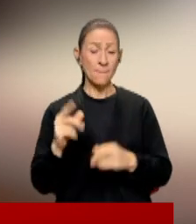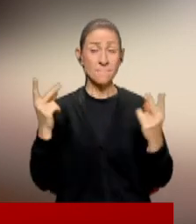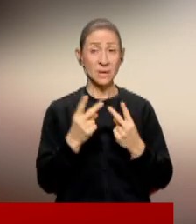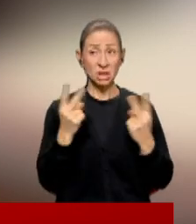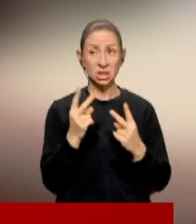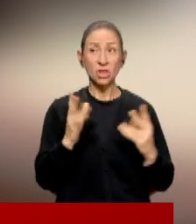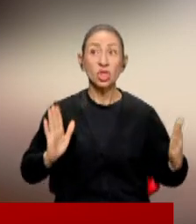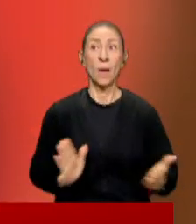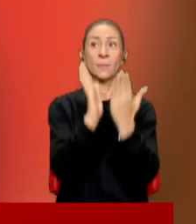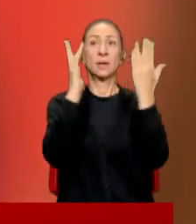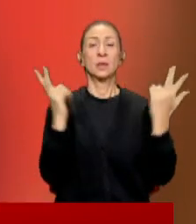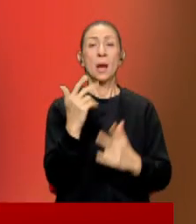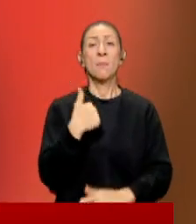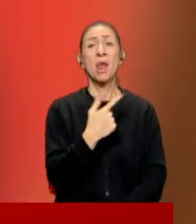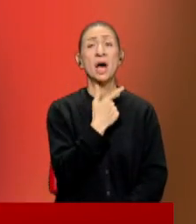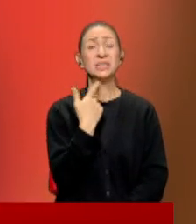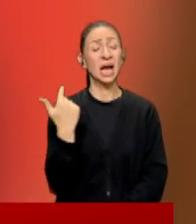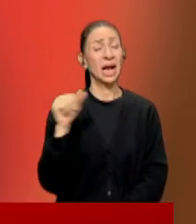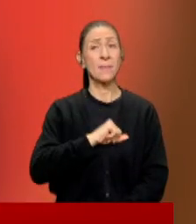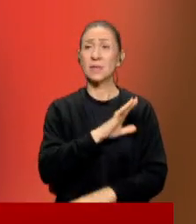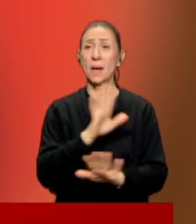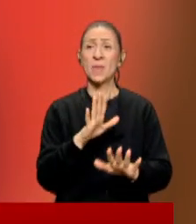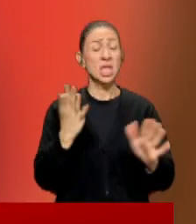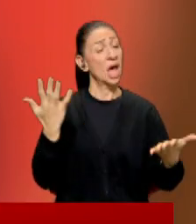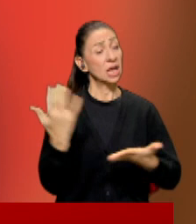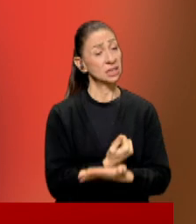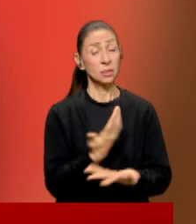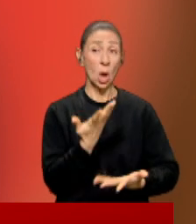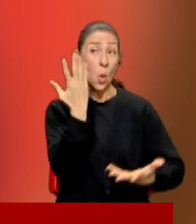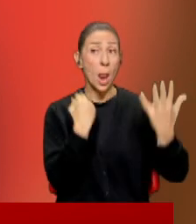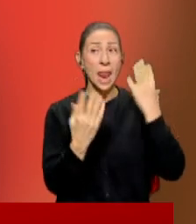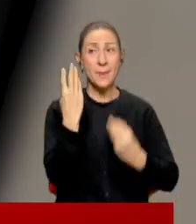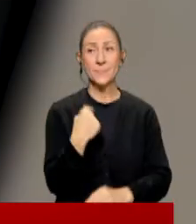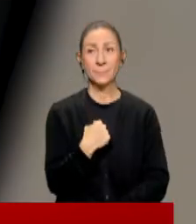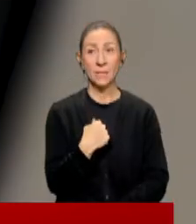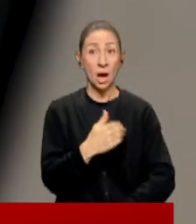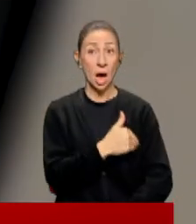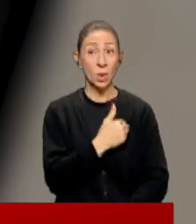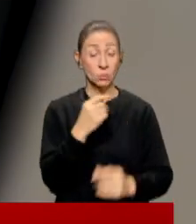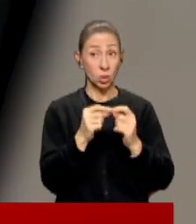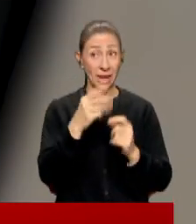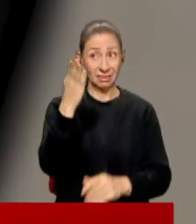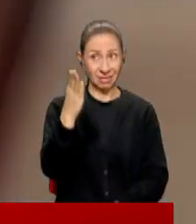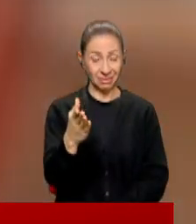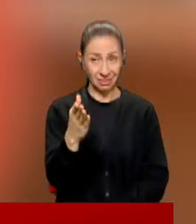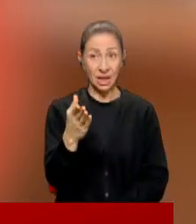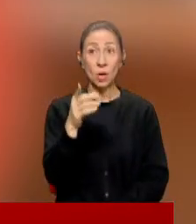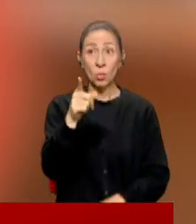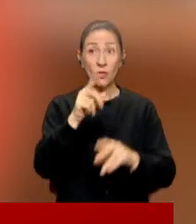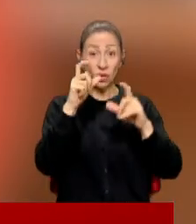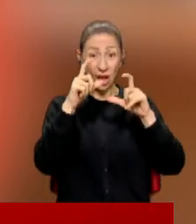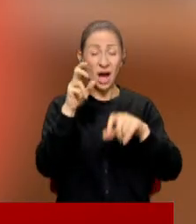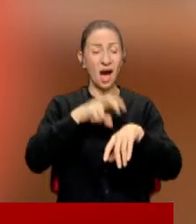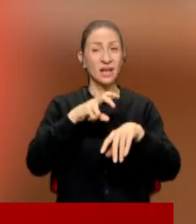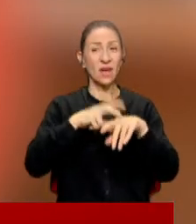mesajla tepki çekti Ben asla kaybetmem ya kazanırım ya da öğrenirim Avukat Buket Nurşah tekışık bu kareyi